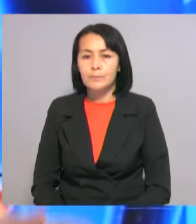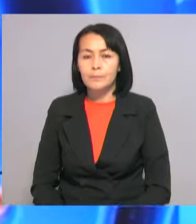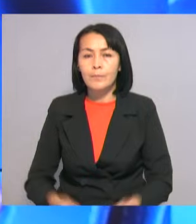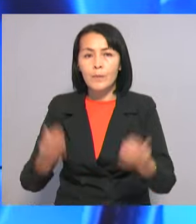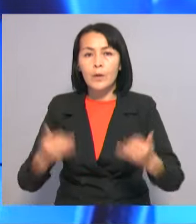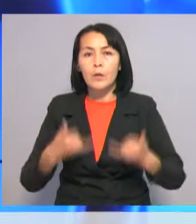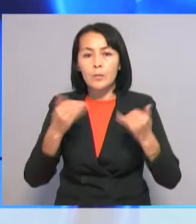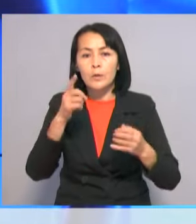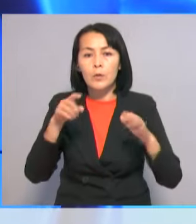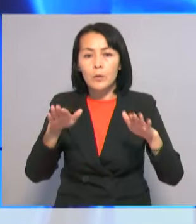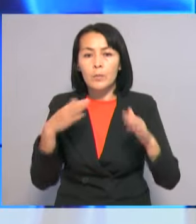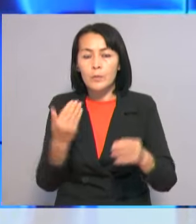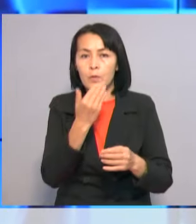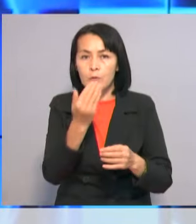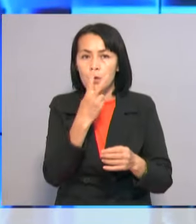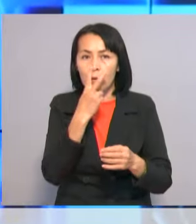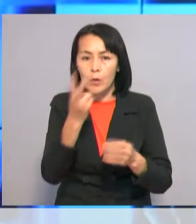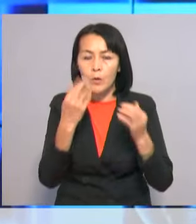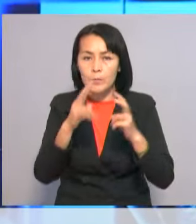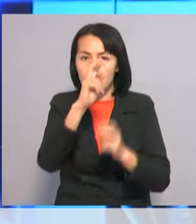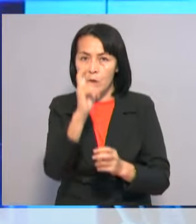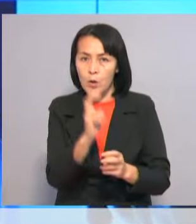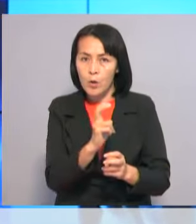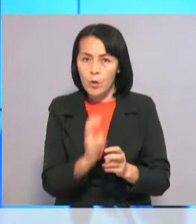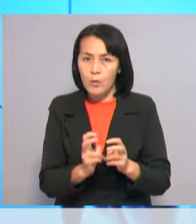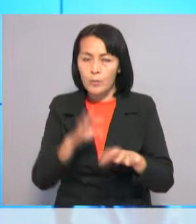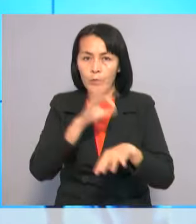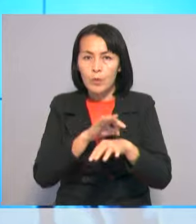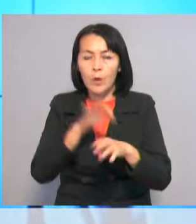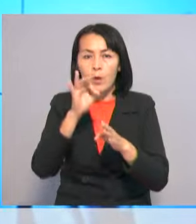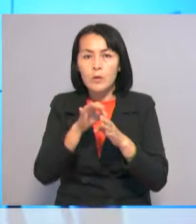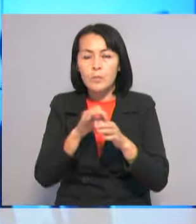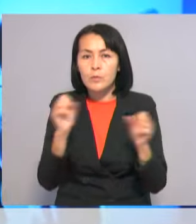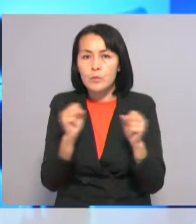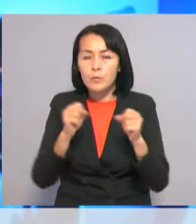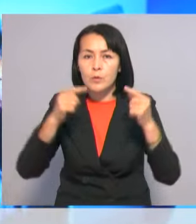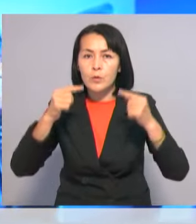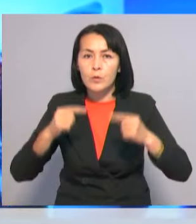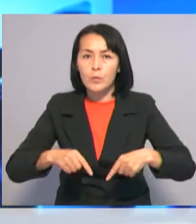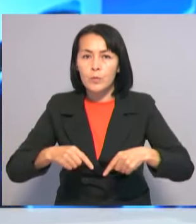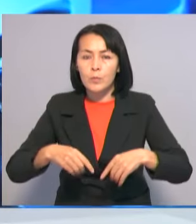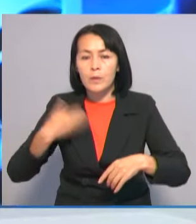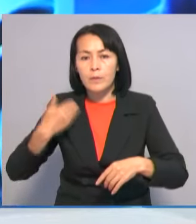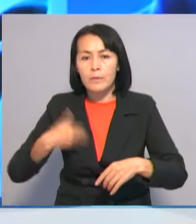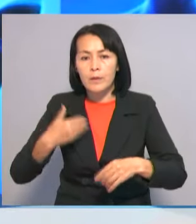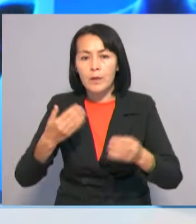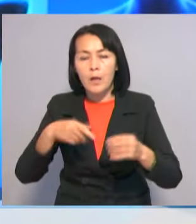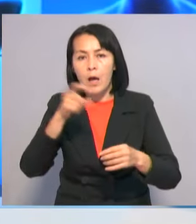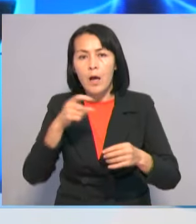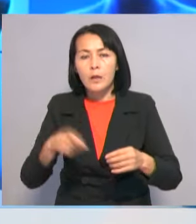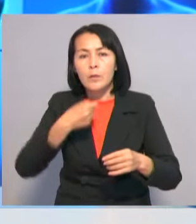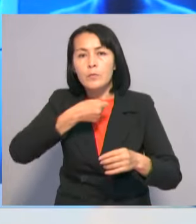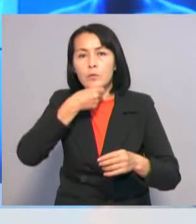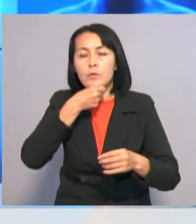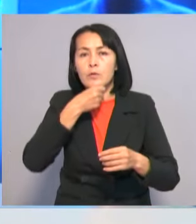Құрметті көрермен, өздеріңіз көріп тұрған мына буын ауруларының себебі суық емес, төмен иммунитет екен. Адам ұлғайған